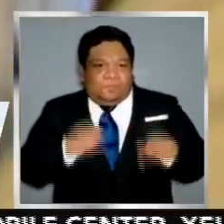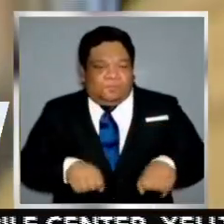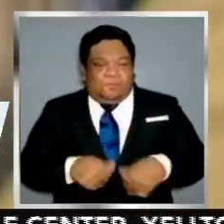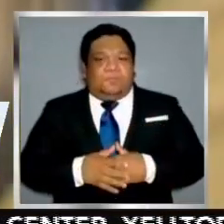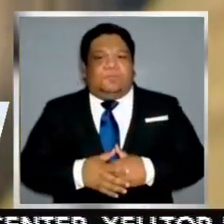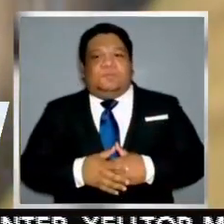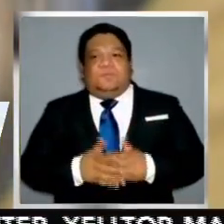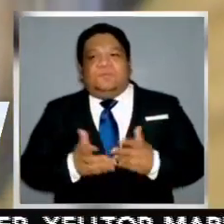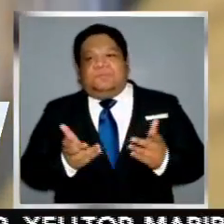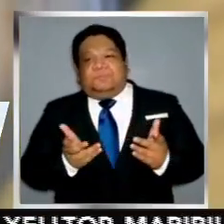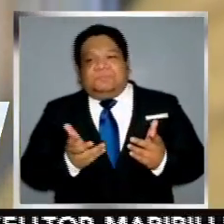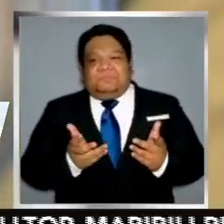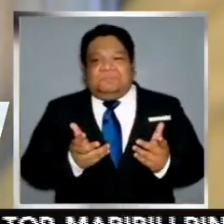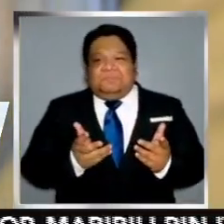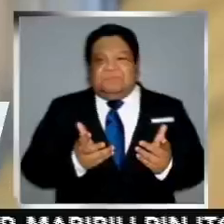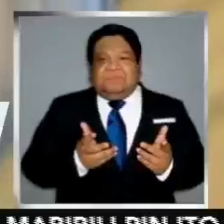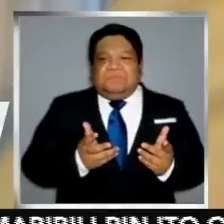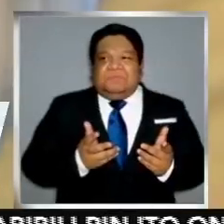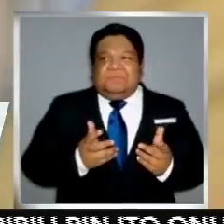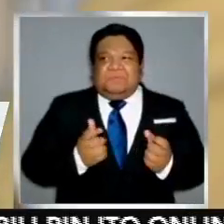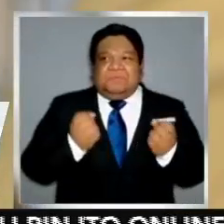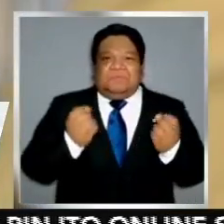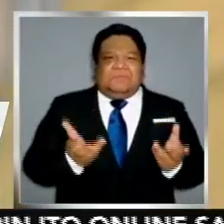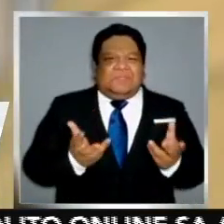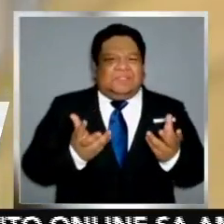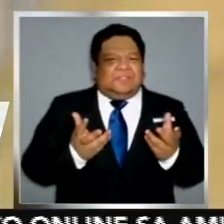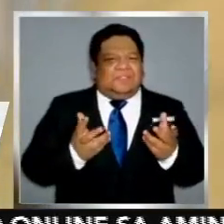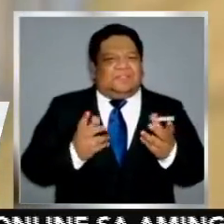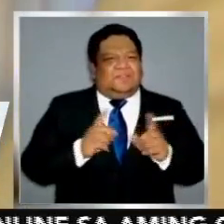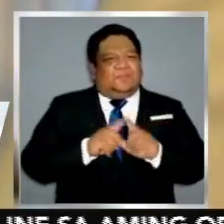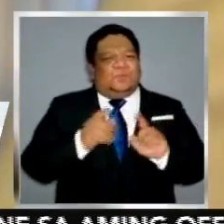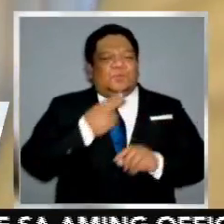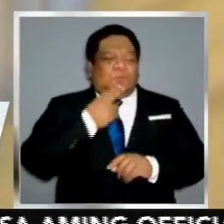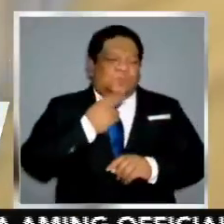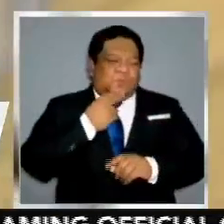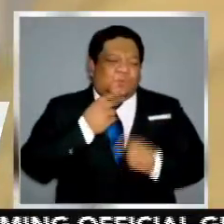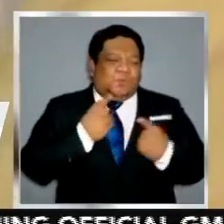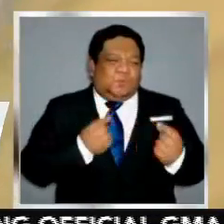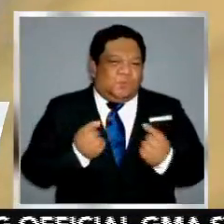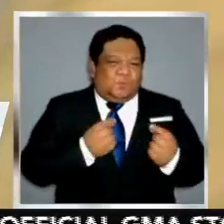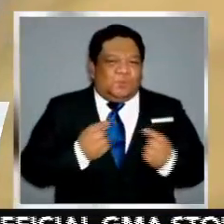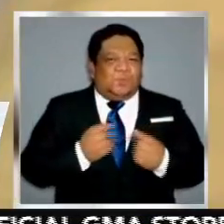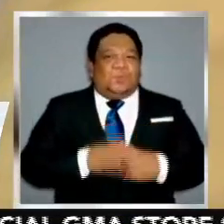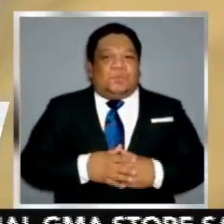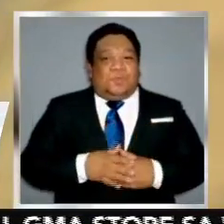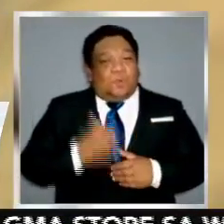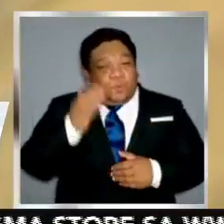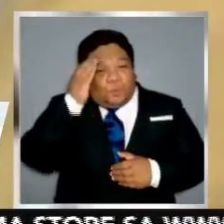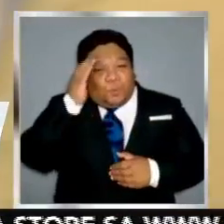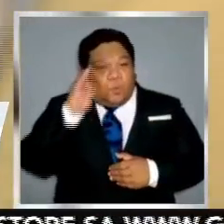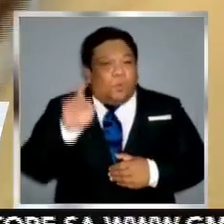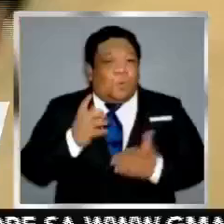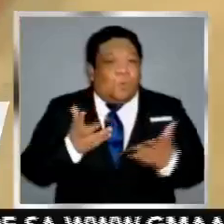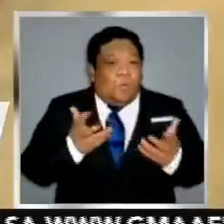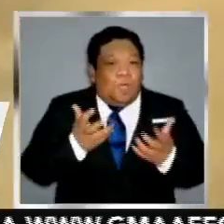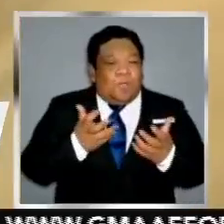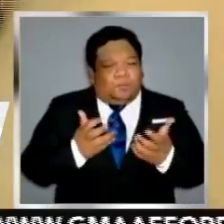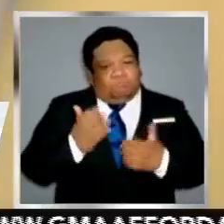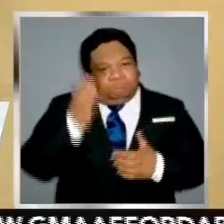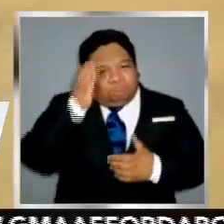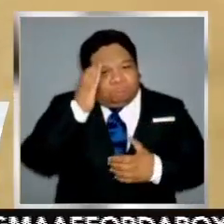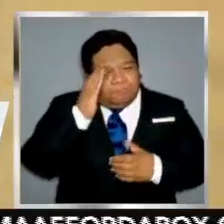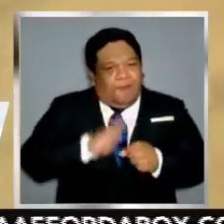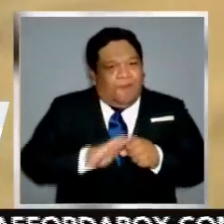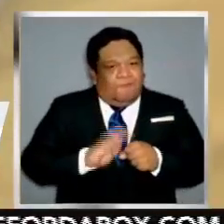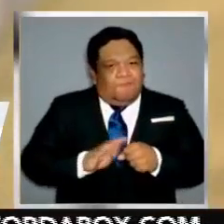marami siyang sobrang cute things na ginagawa niya. She knows what she wants all the time, kaya nakikipag-communicate